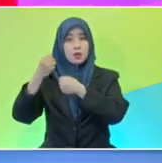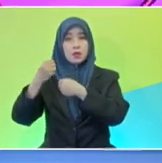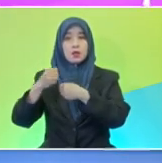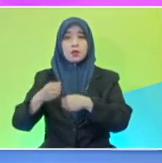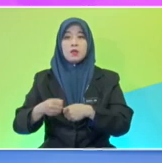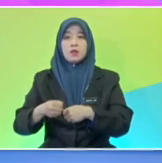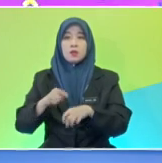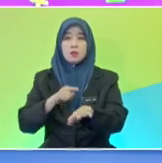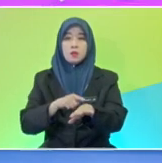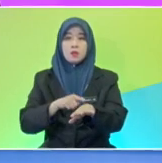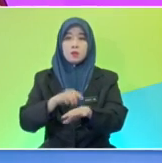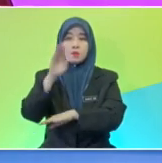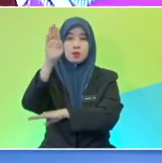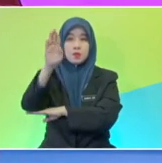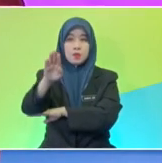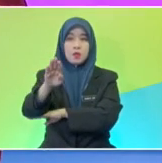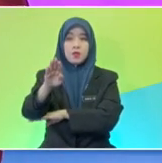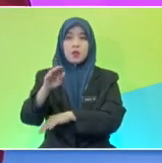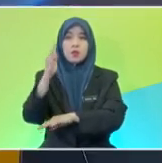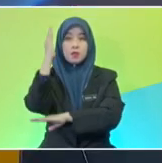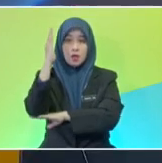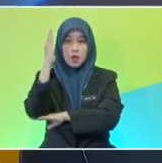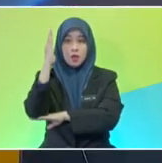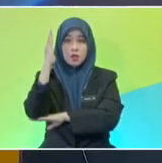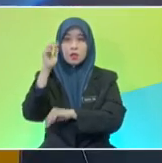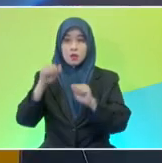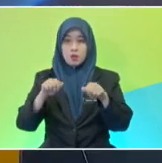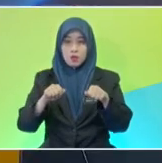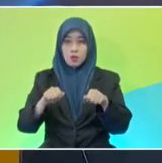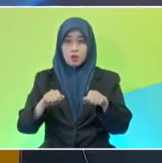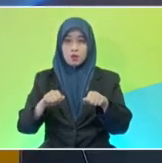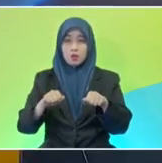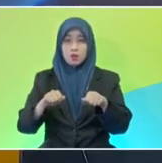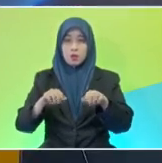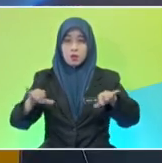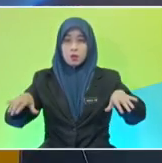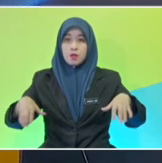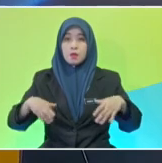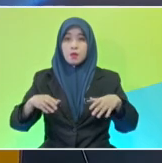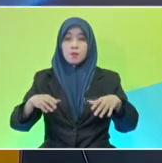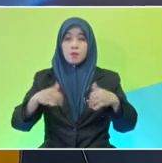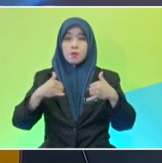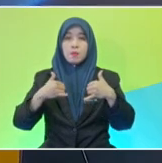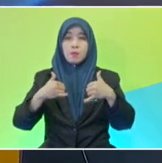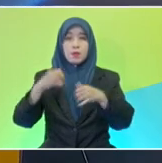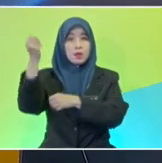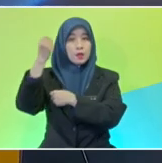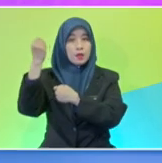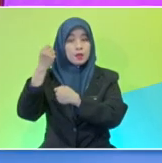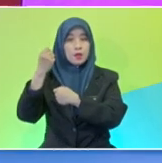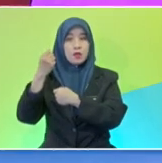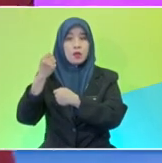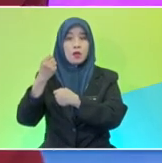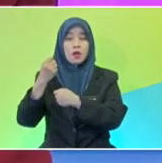juga? Boleh, tidak ada masalah, tetapi kurang sesuai. Sebab kalau apabila cahaya matahari terlalu